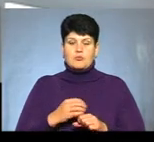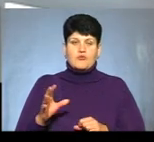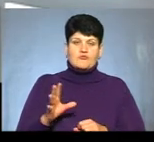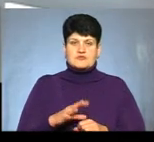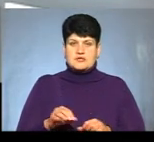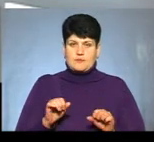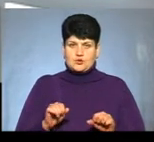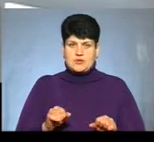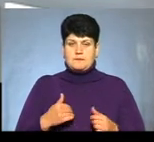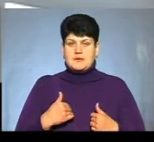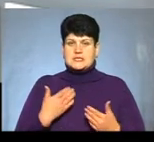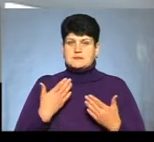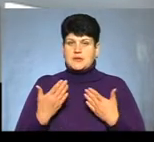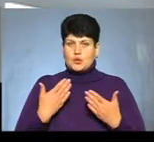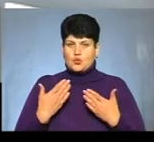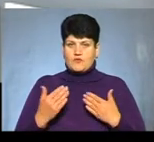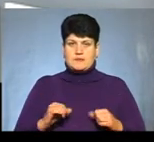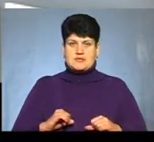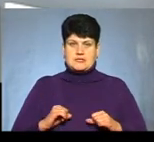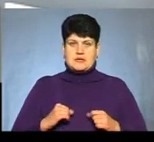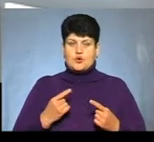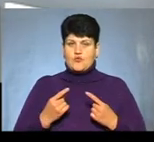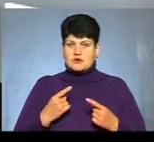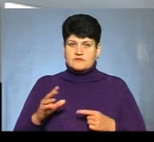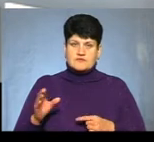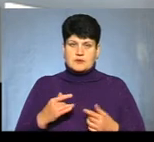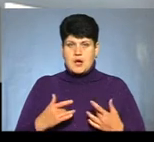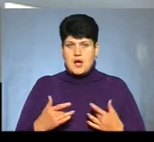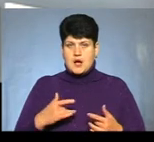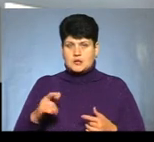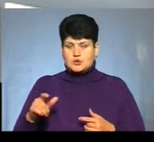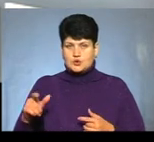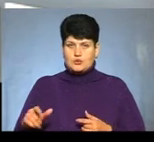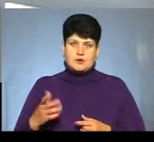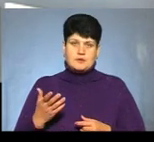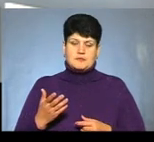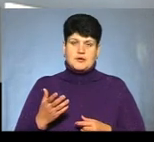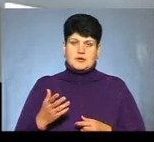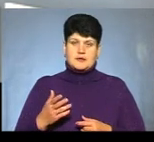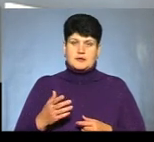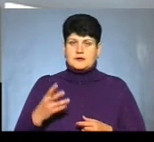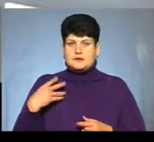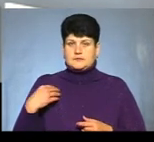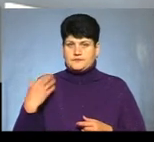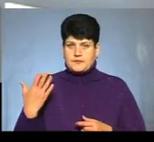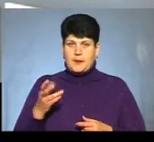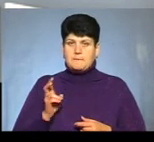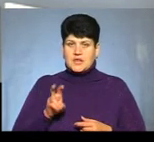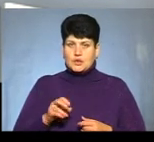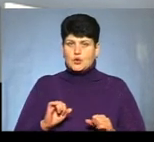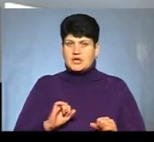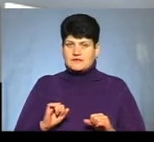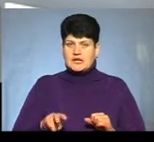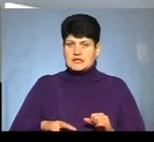ми робимо все можливе. І ми спілкувалися, ми старалися говорити зі всіма акторами і зеньківчанами, що давайте